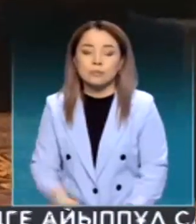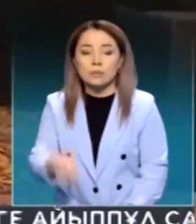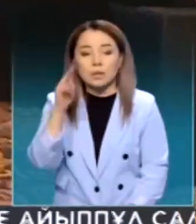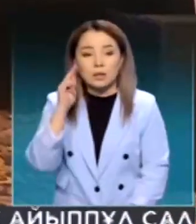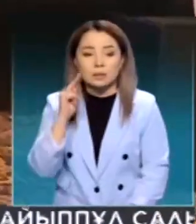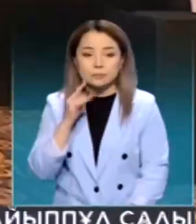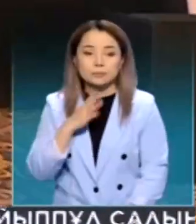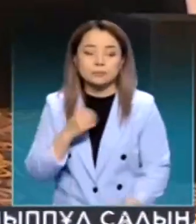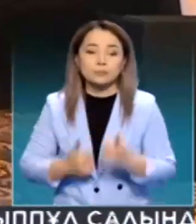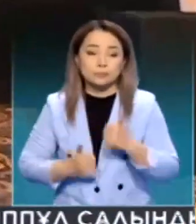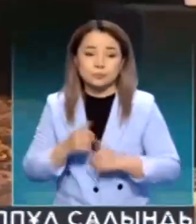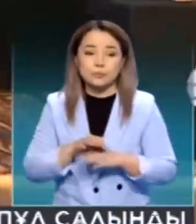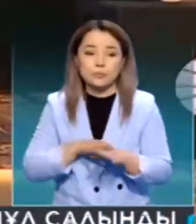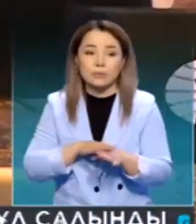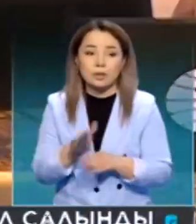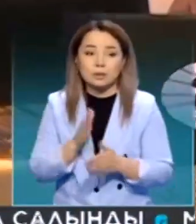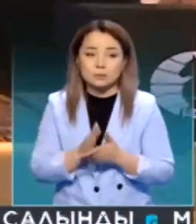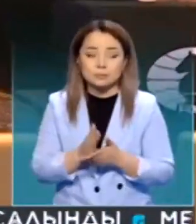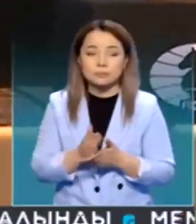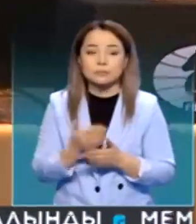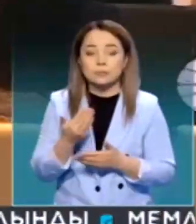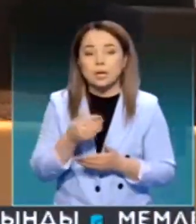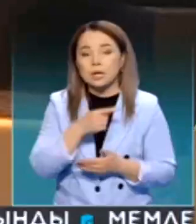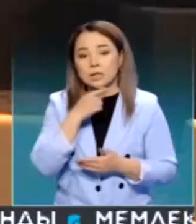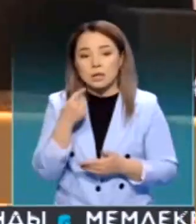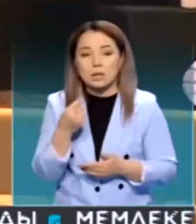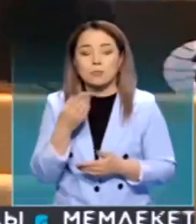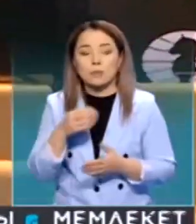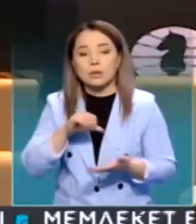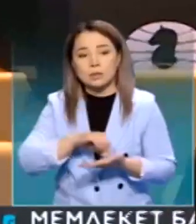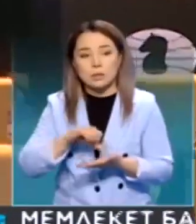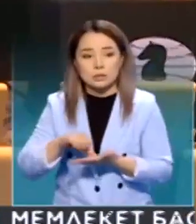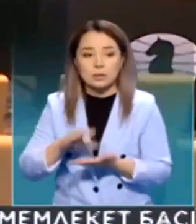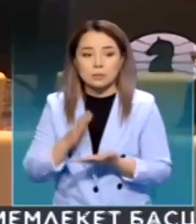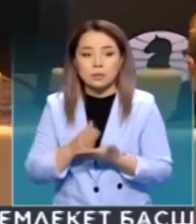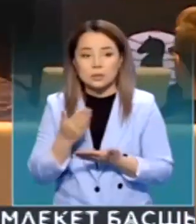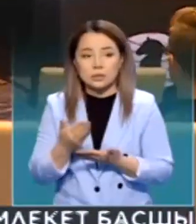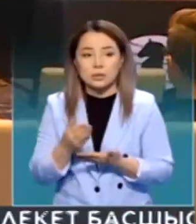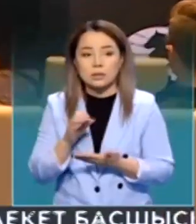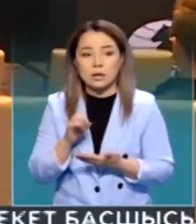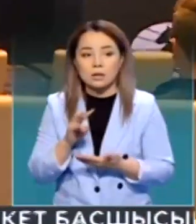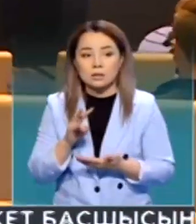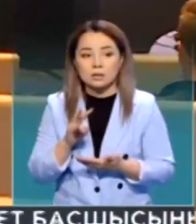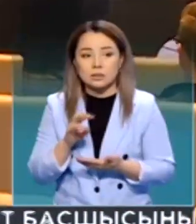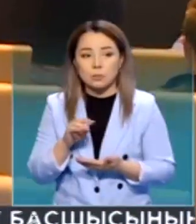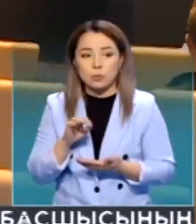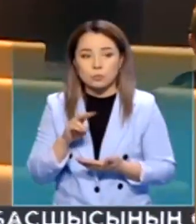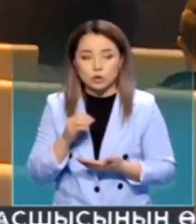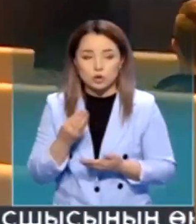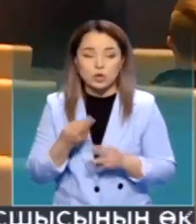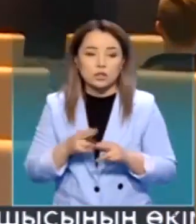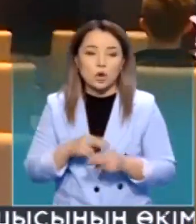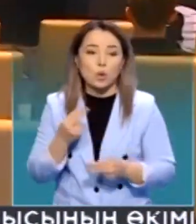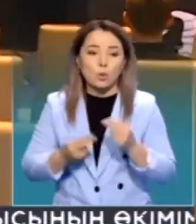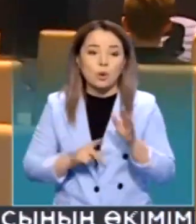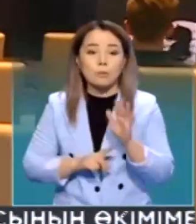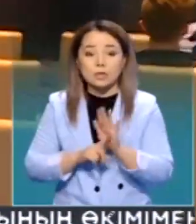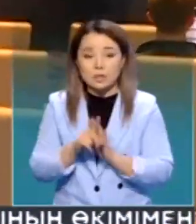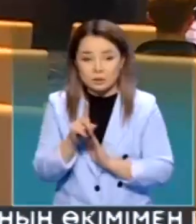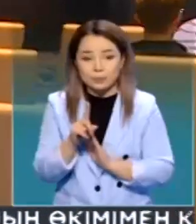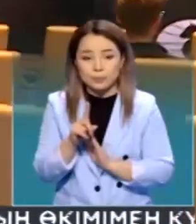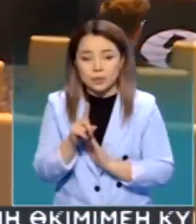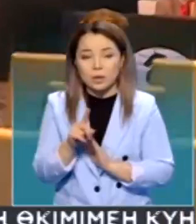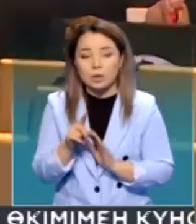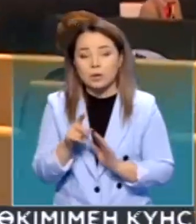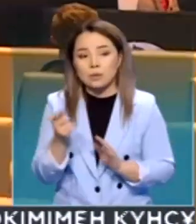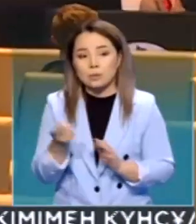Қытайлық гроссмейстер Дин Ли Жэнь мен ресейлік гроссмейстер Яни Помнище арасындағы ойынның басталғанына